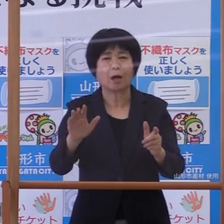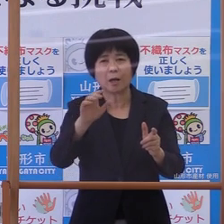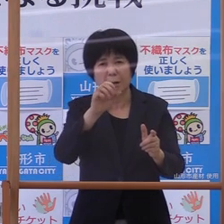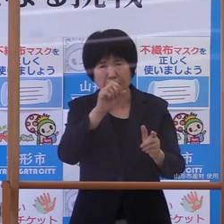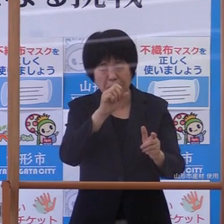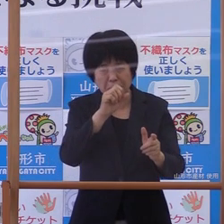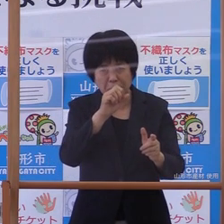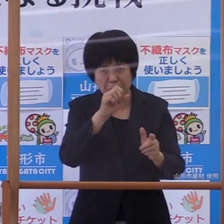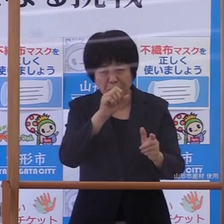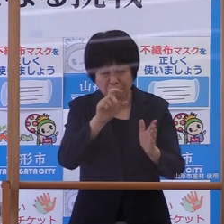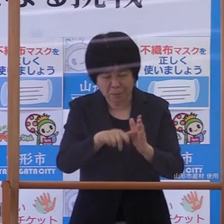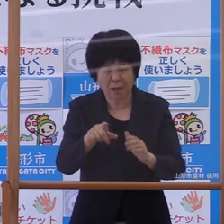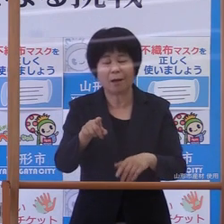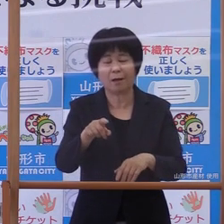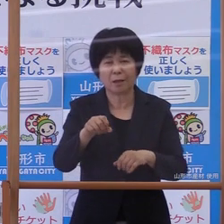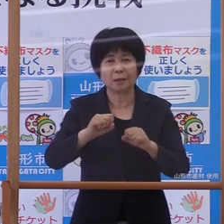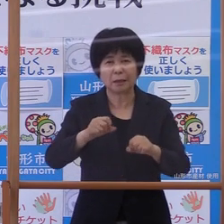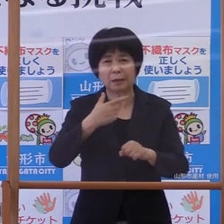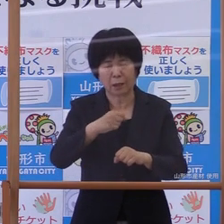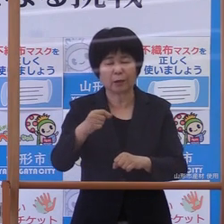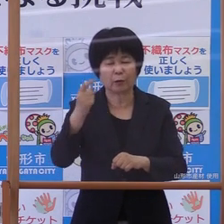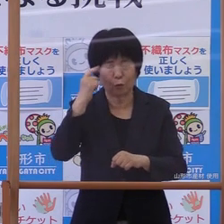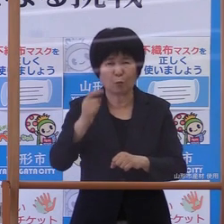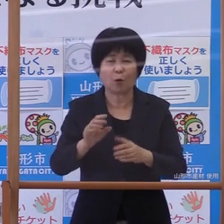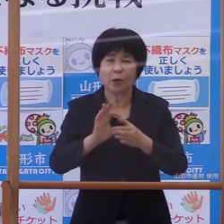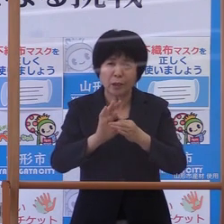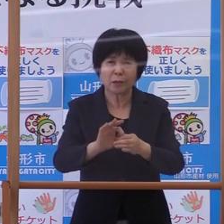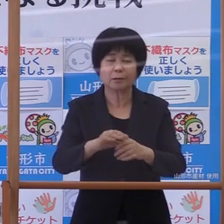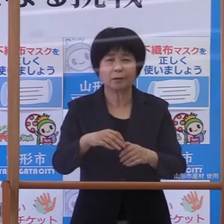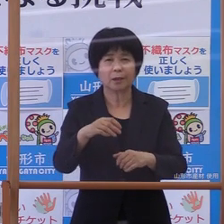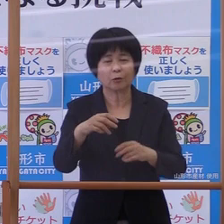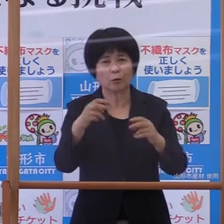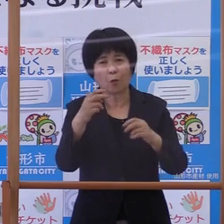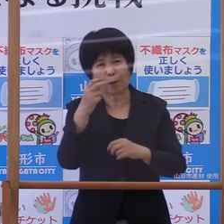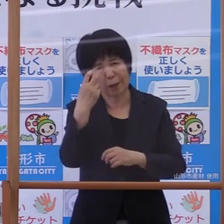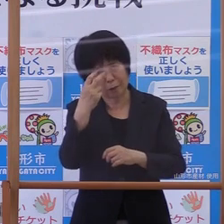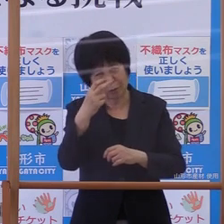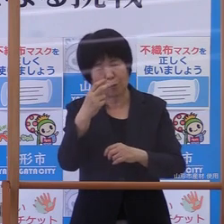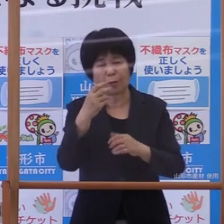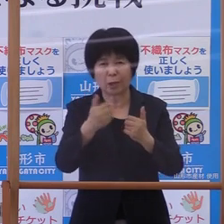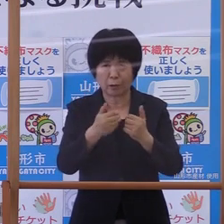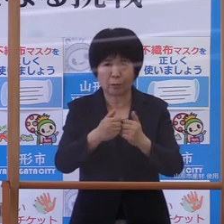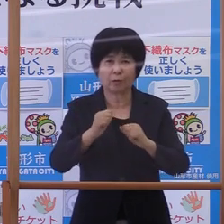は引き続き模索はしていきたいというふうに思います。